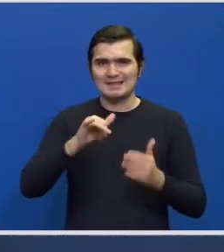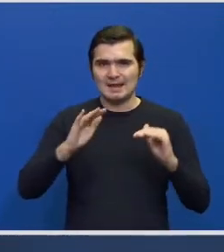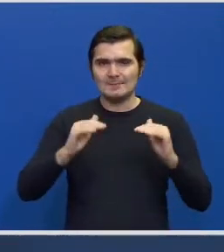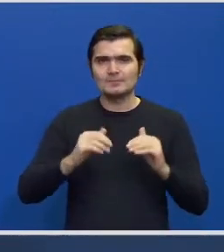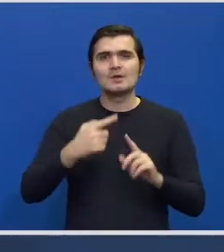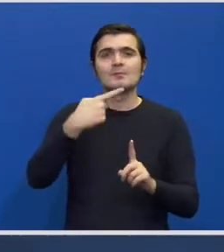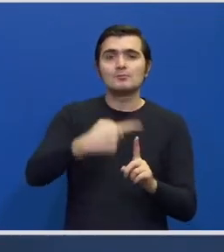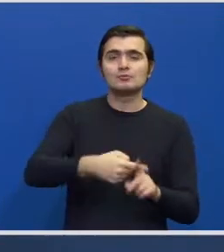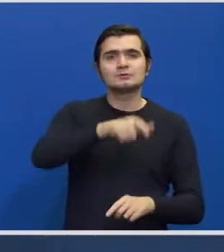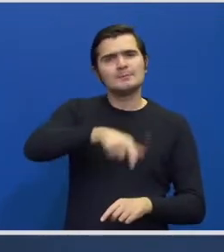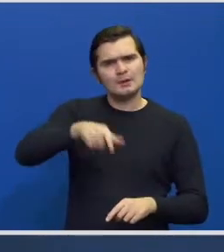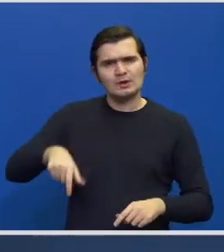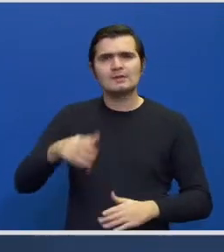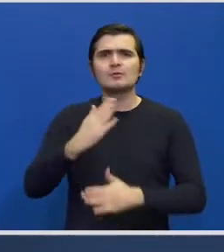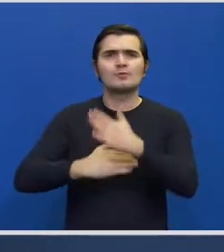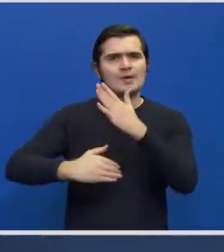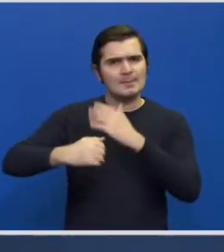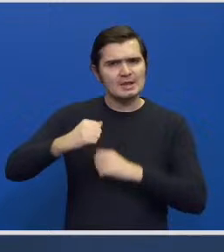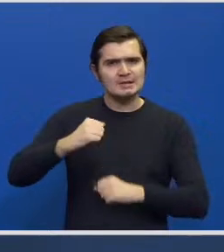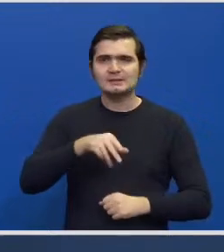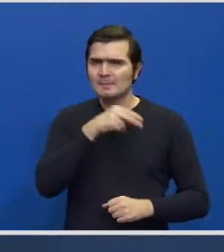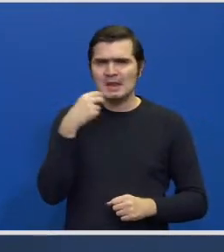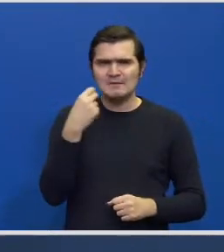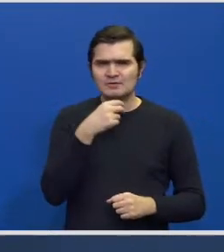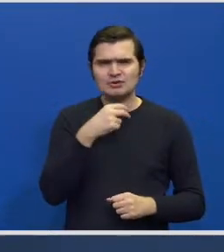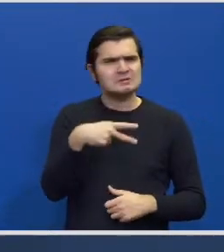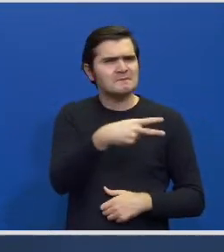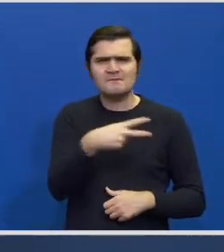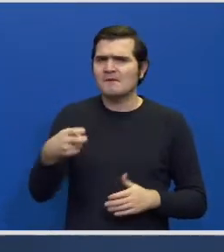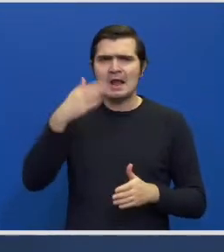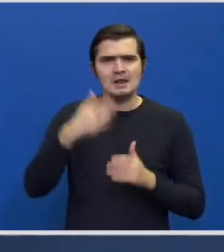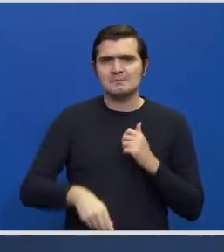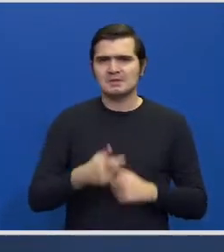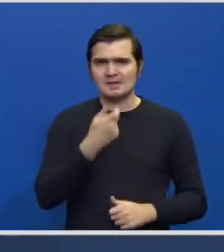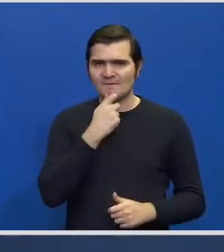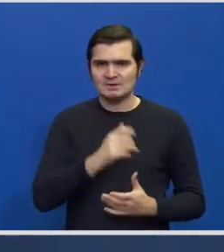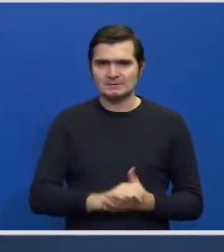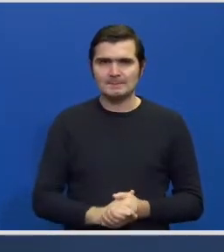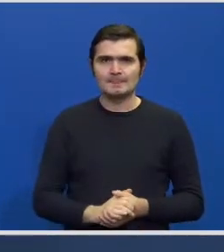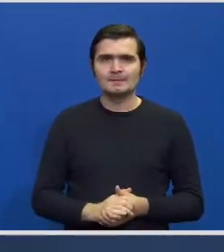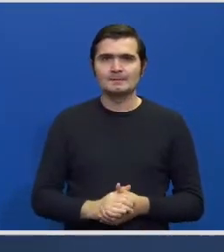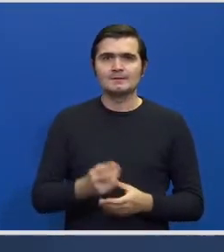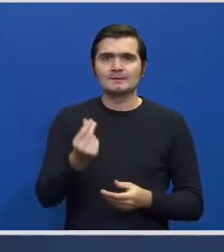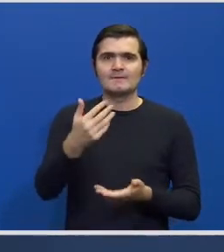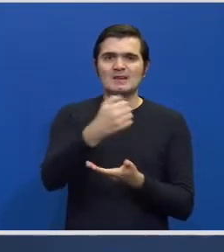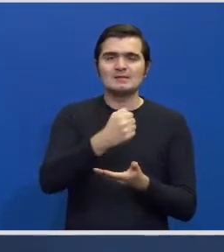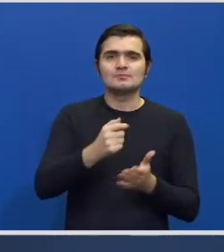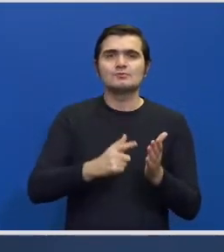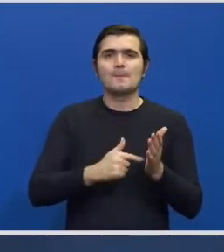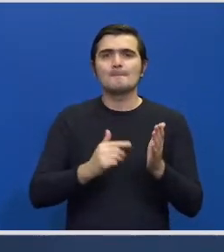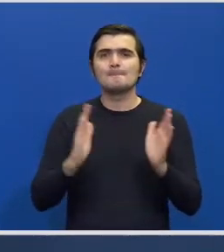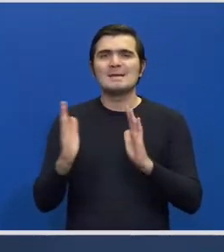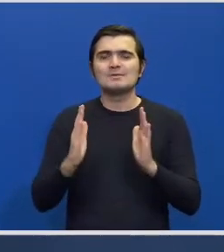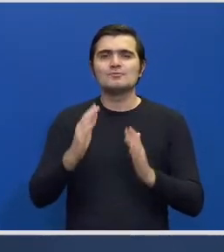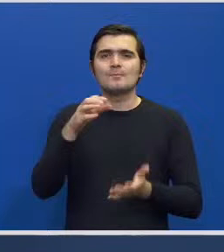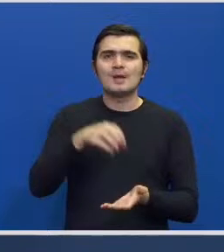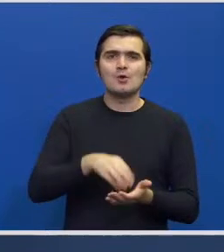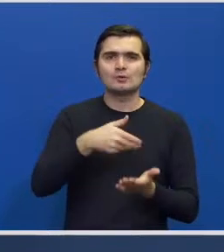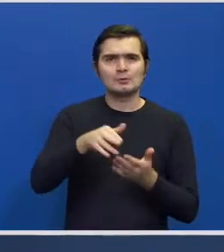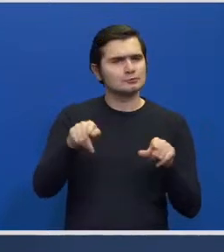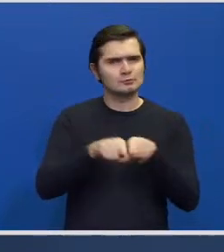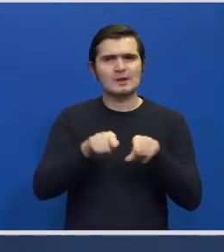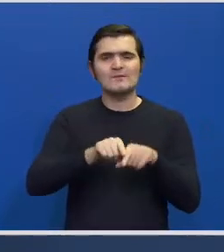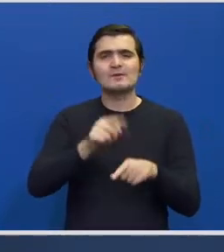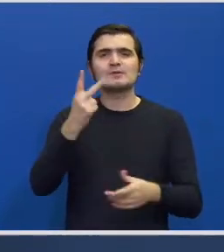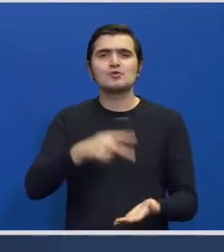de 2000 de lei, persoanele cu dizabilități fără limită de vârstă, venitul mediu pe loc